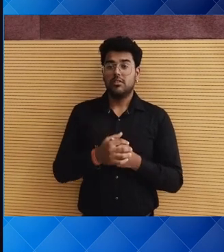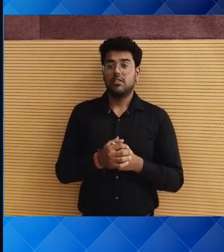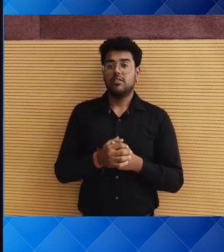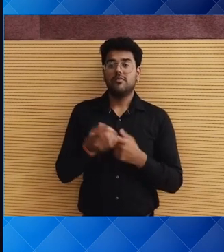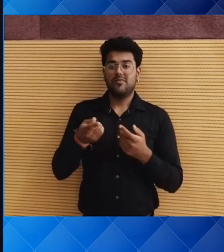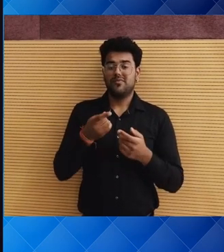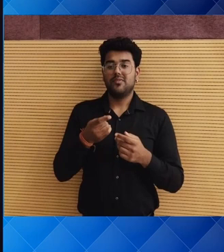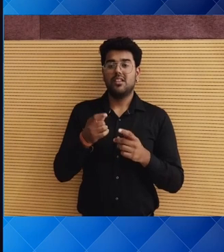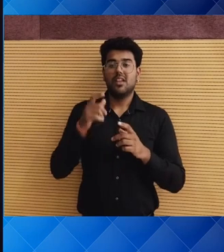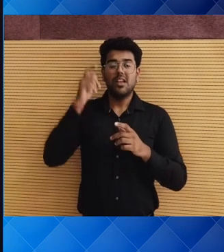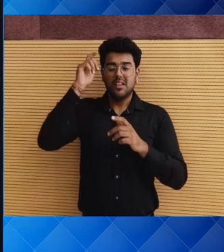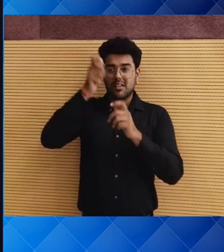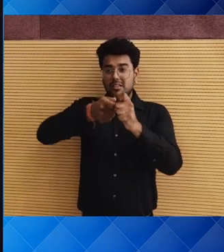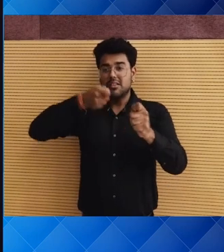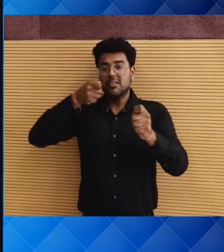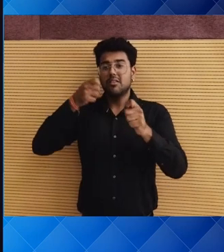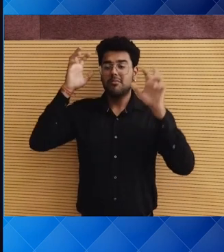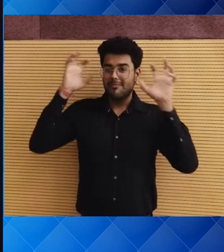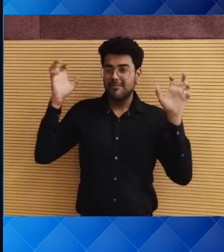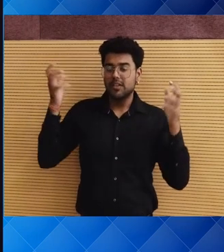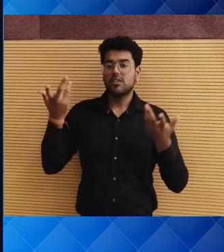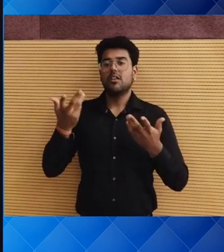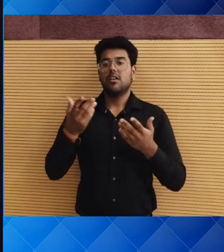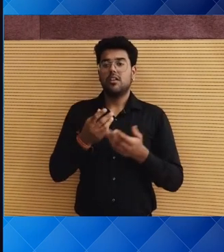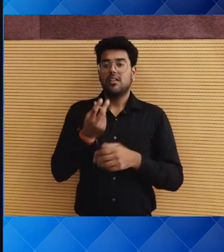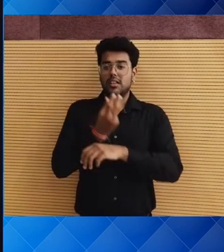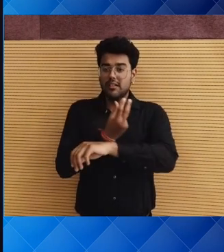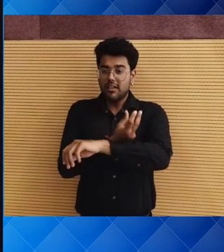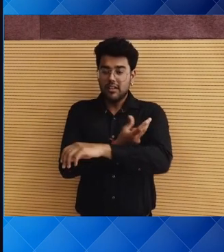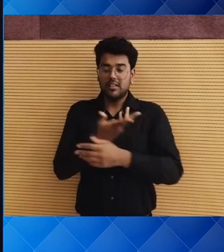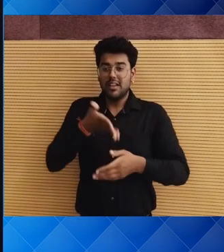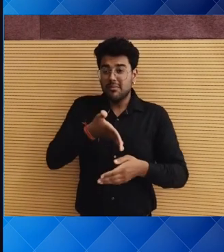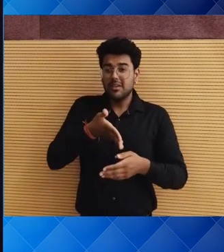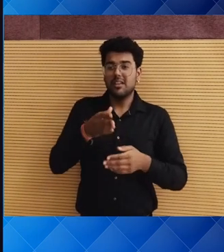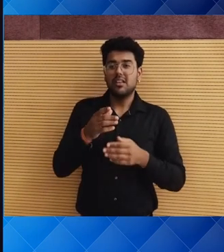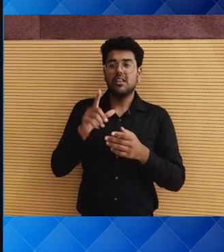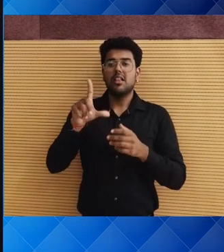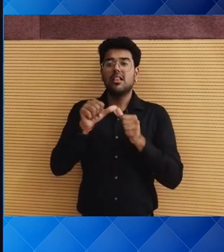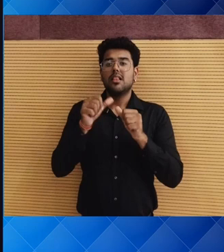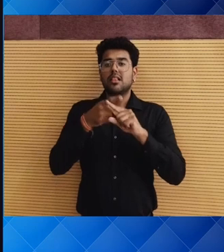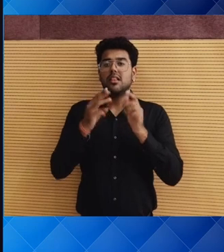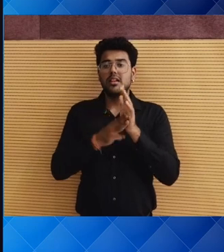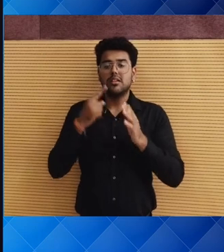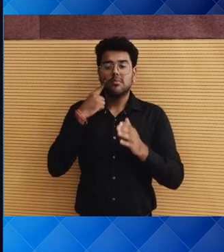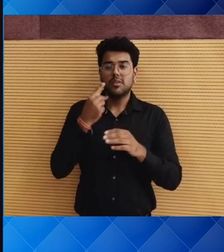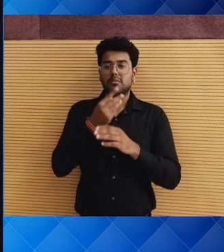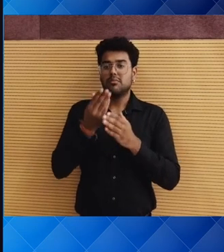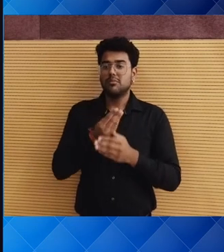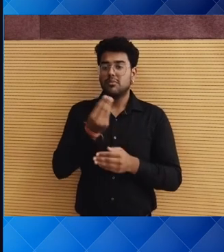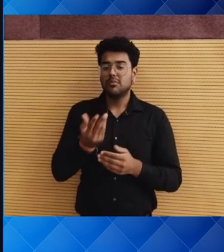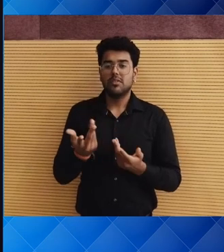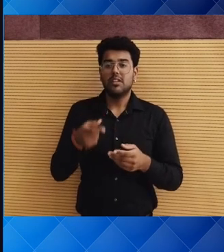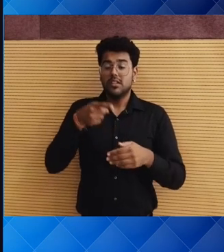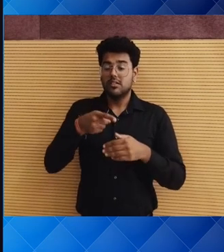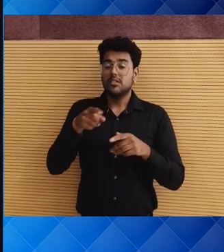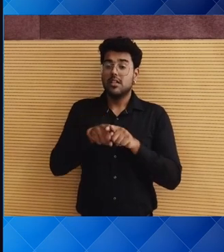दशहरा दीपावली की अंदर भारत में अच्छे काम होते हैं, लक्ष्मी पूजा अभी अभी खत्म हुई है, इसीलिए भारत की इसी